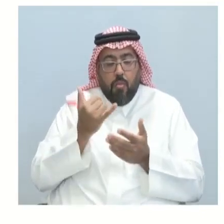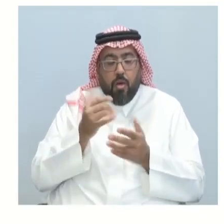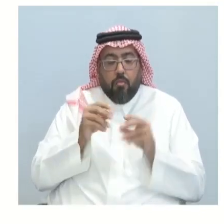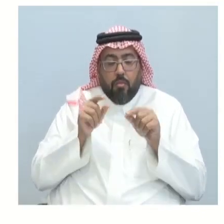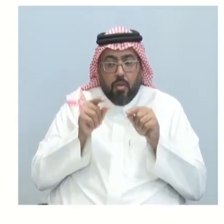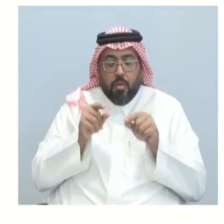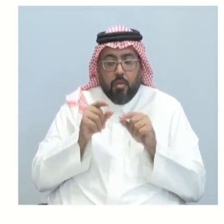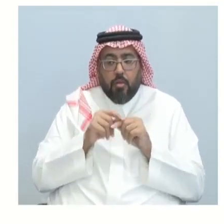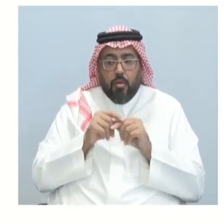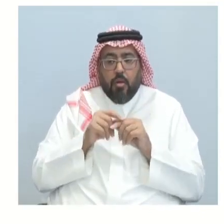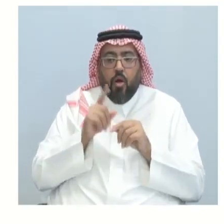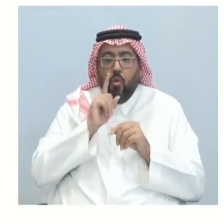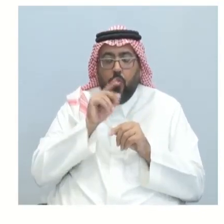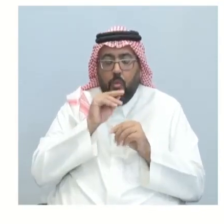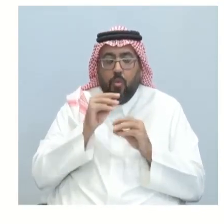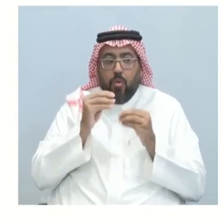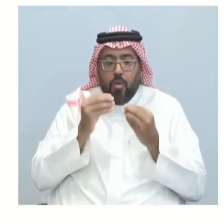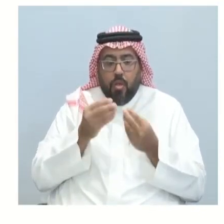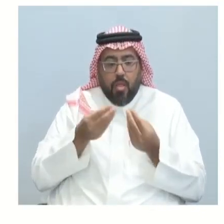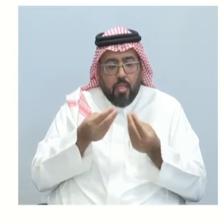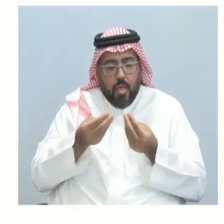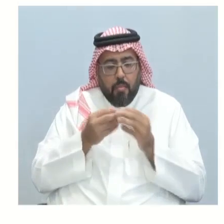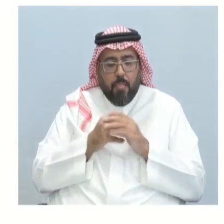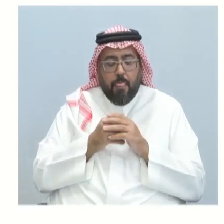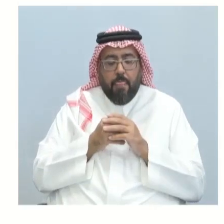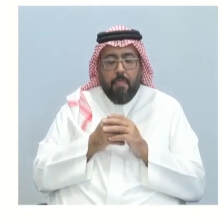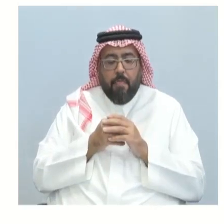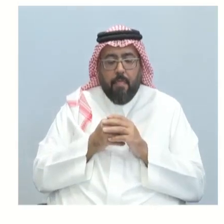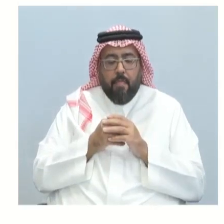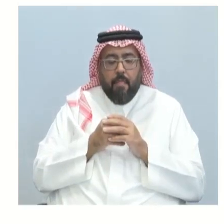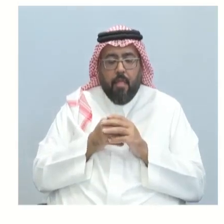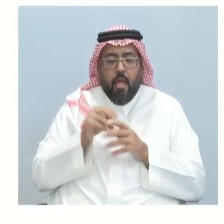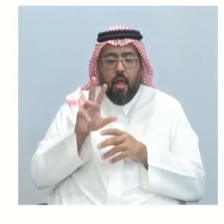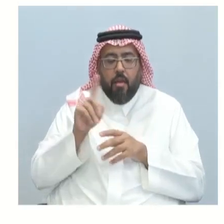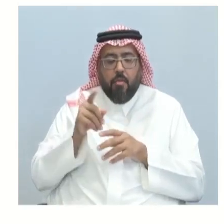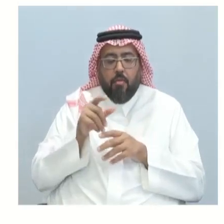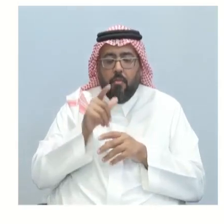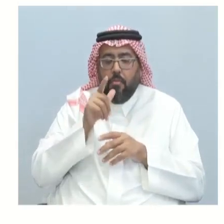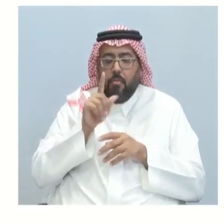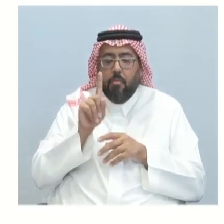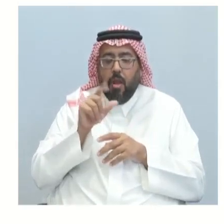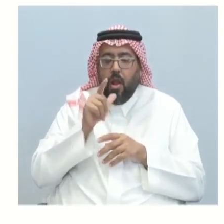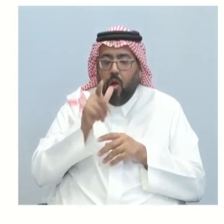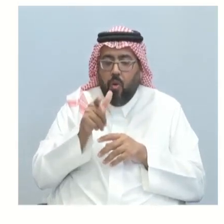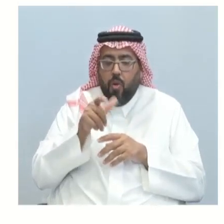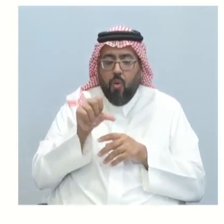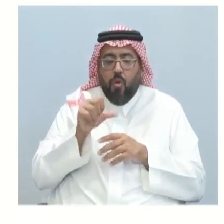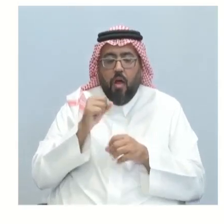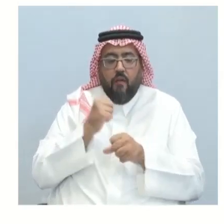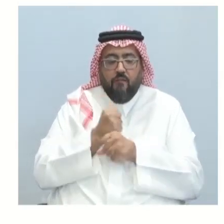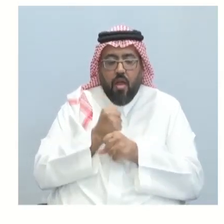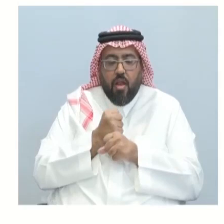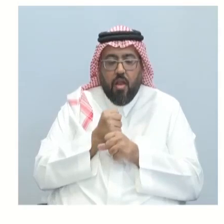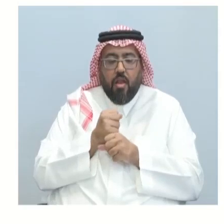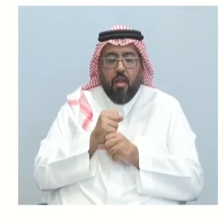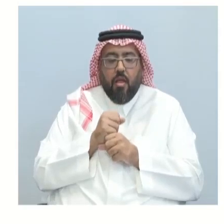الحرص على البر بالوالدين ايضا البر بالقول والفعل نعم ليس